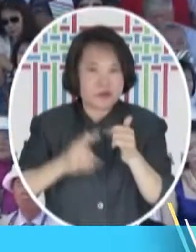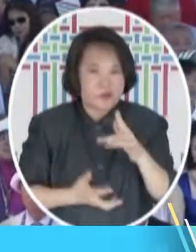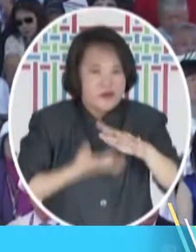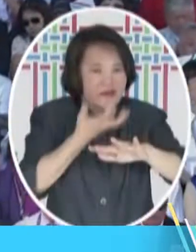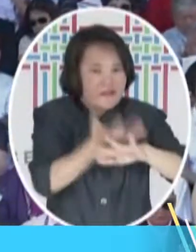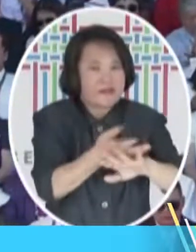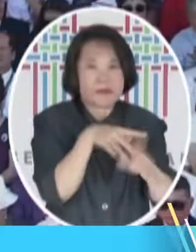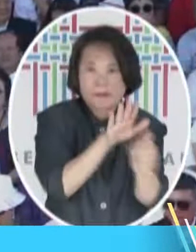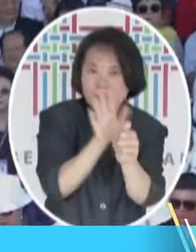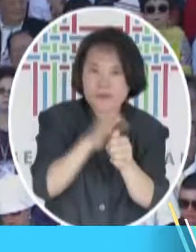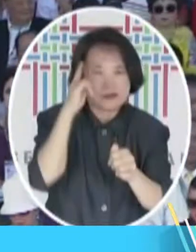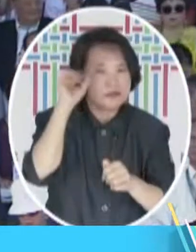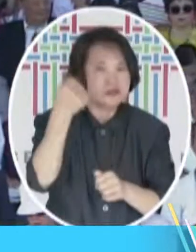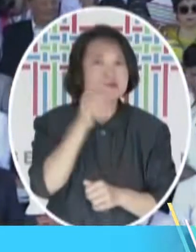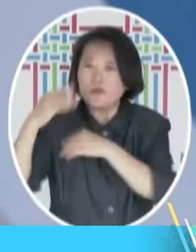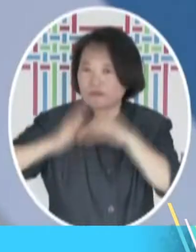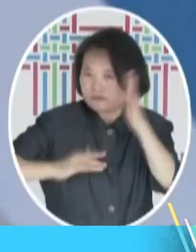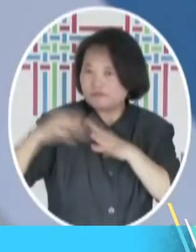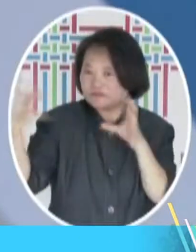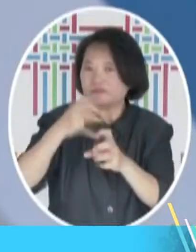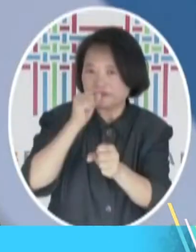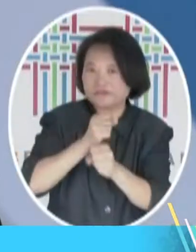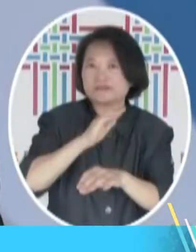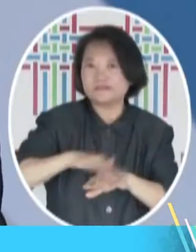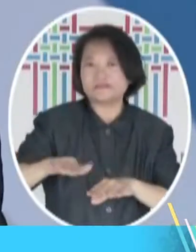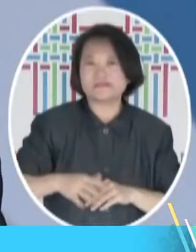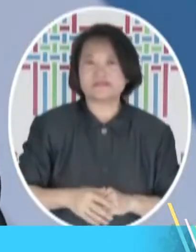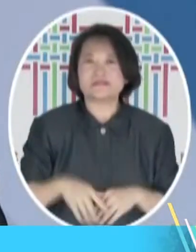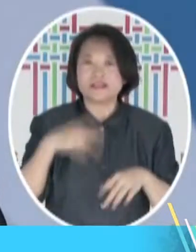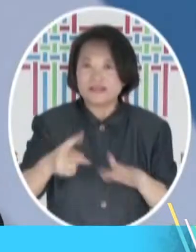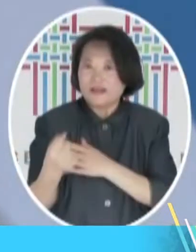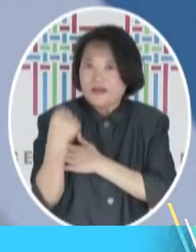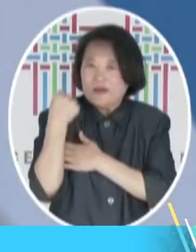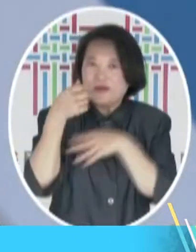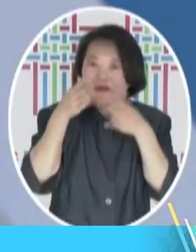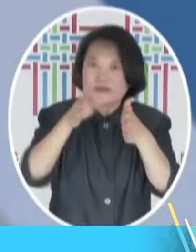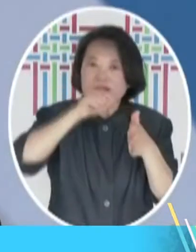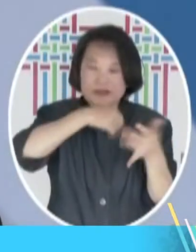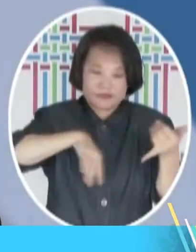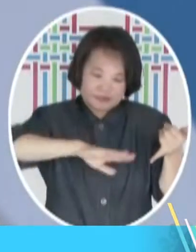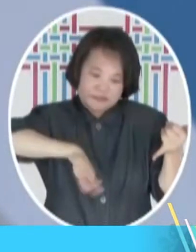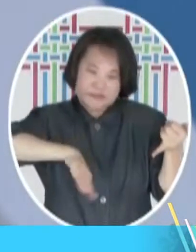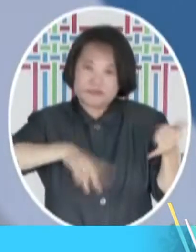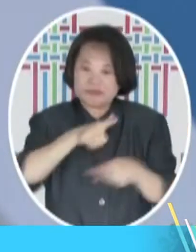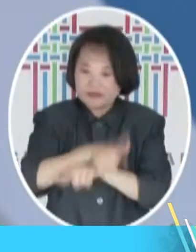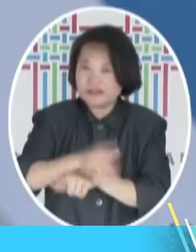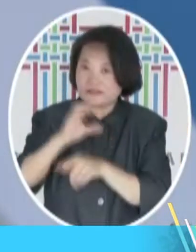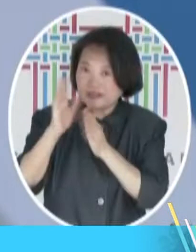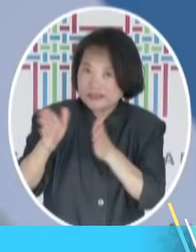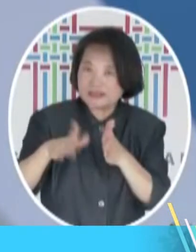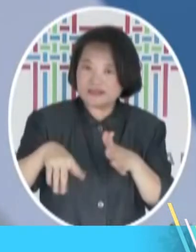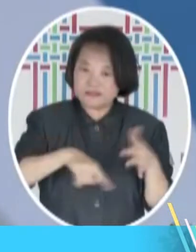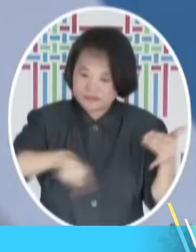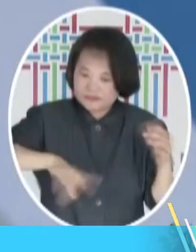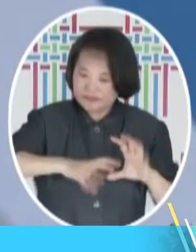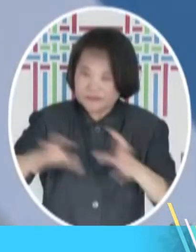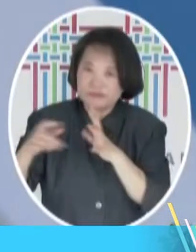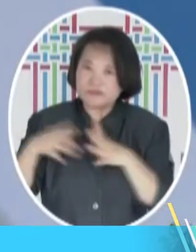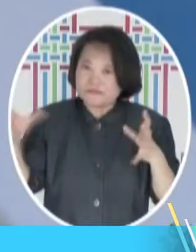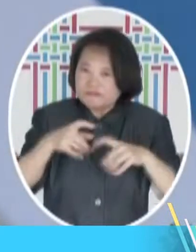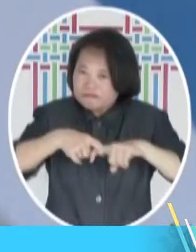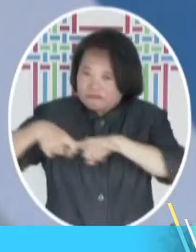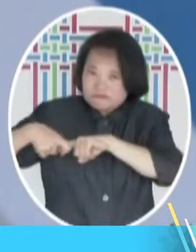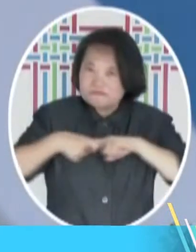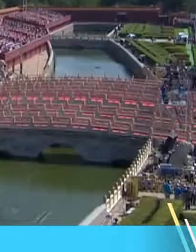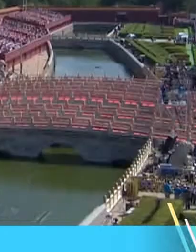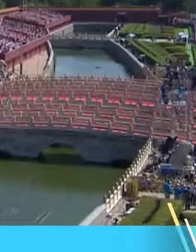多更有意义的贡献，同时我们也会积极推动新南向政策，跟周边国家建立更紧密的